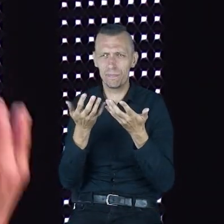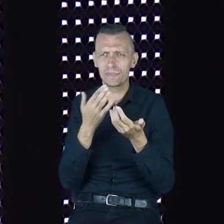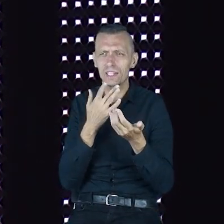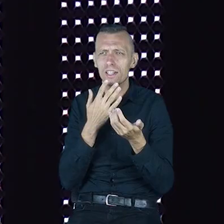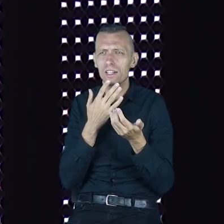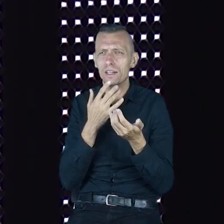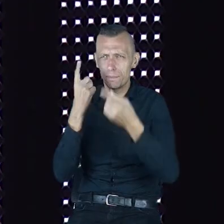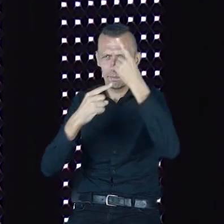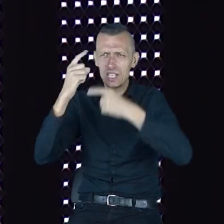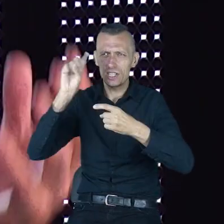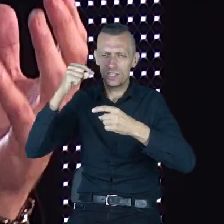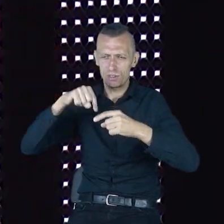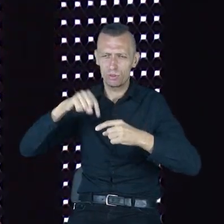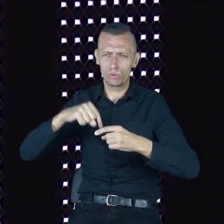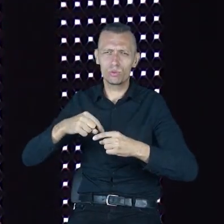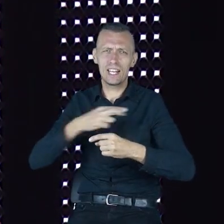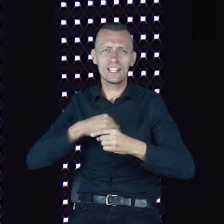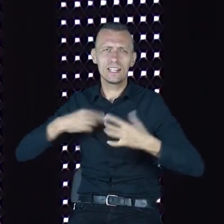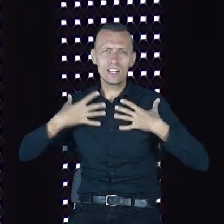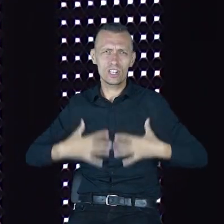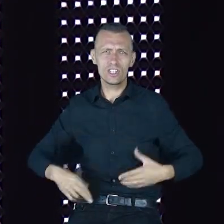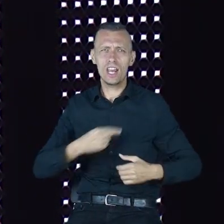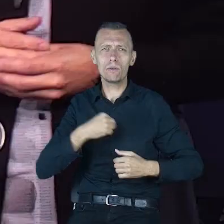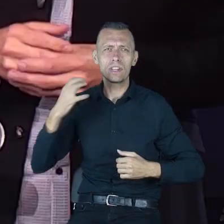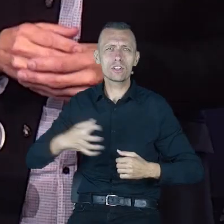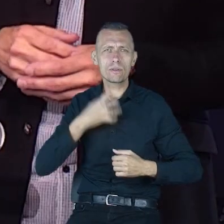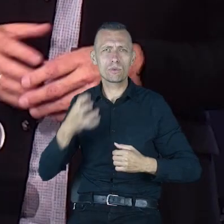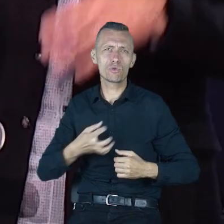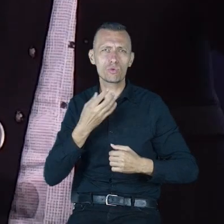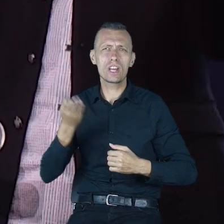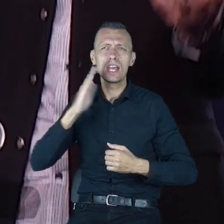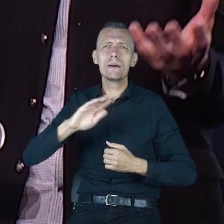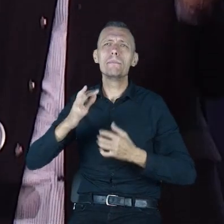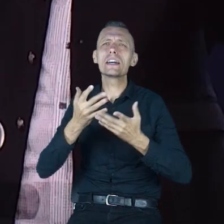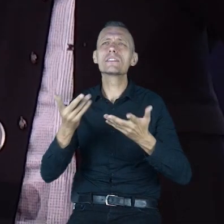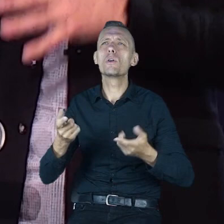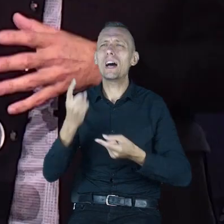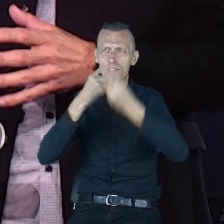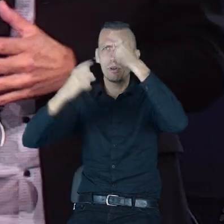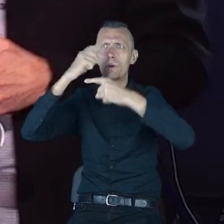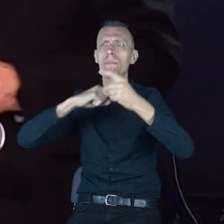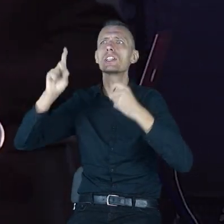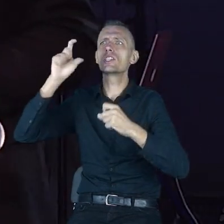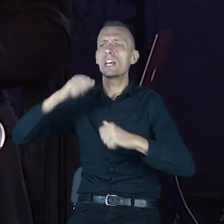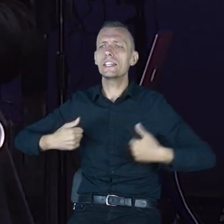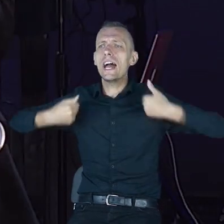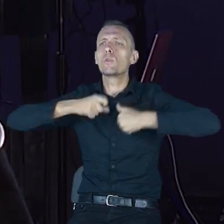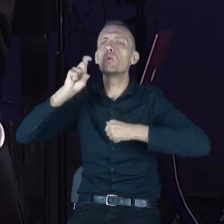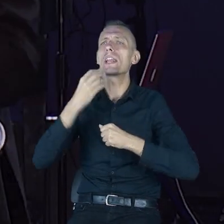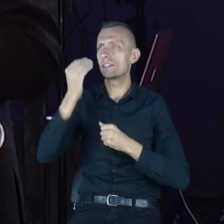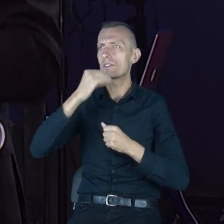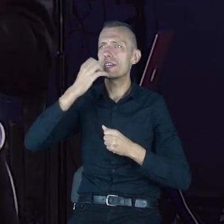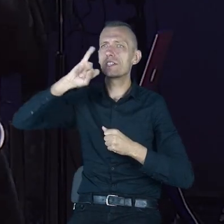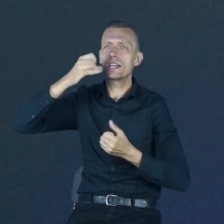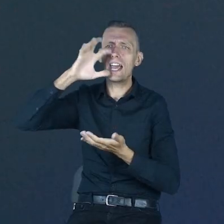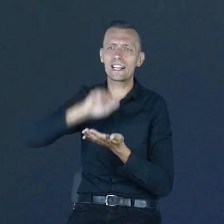własnym błogostanie. Tak łatwo możemy skoncentrować się na tym, jak się ubrać, co zjeść, jak się zająć swoimi